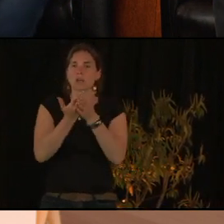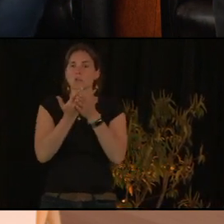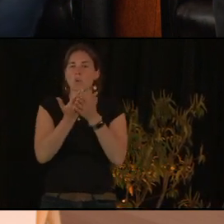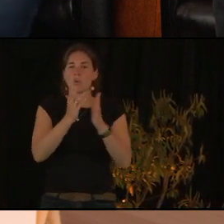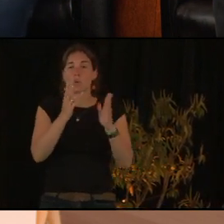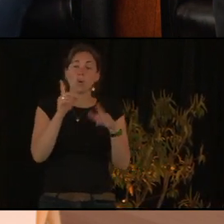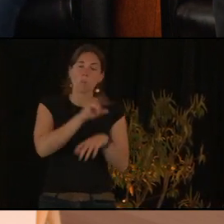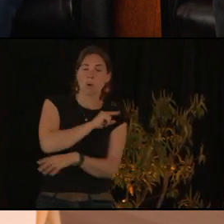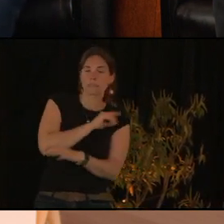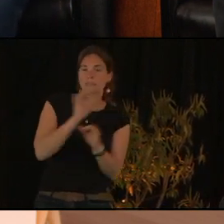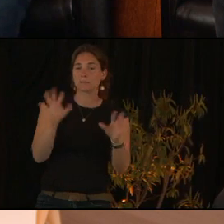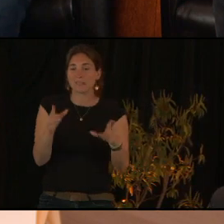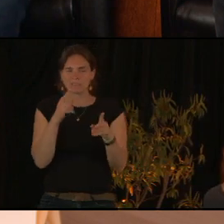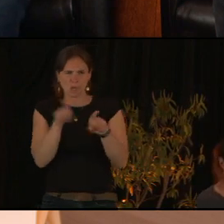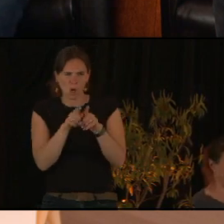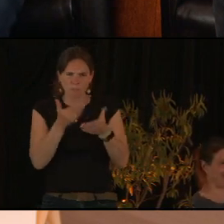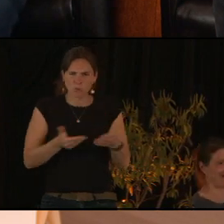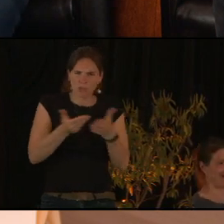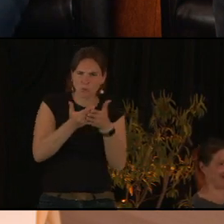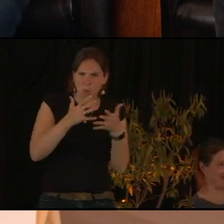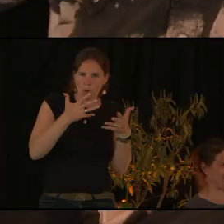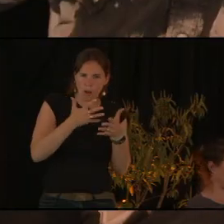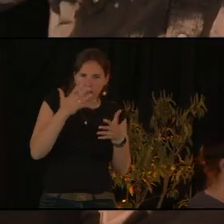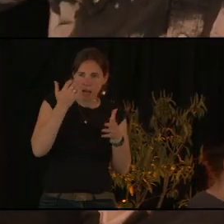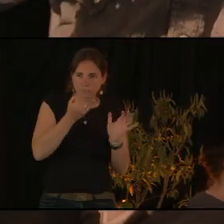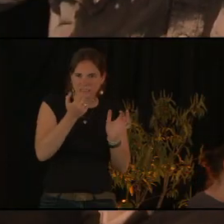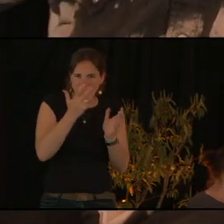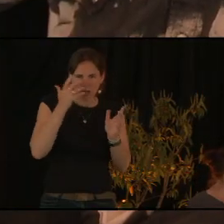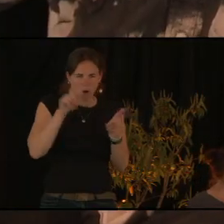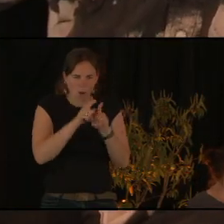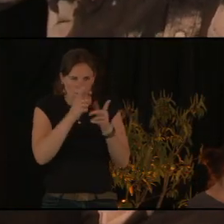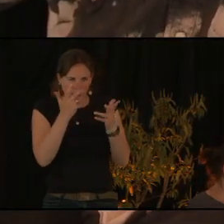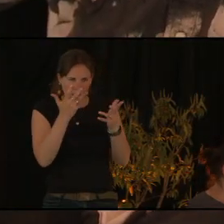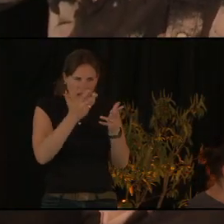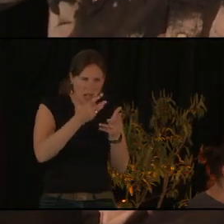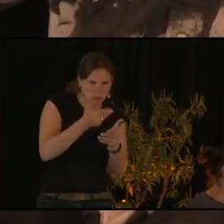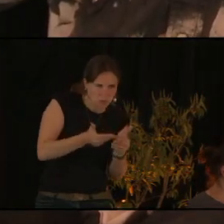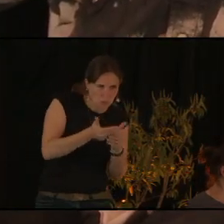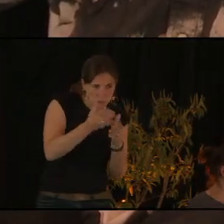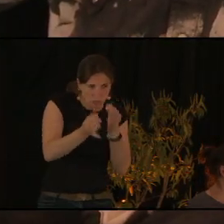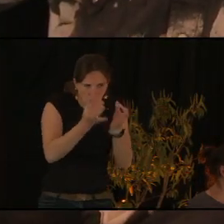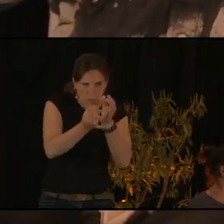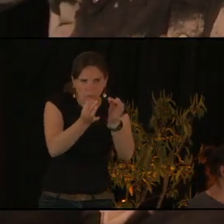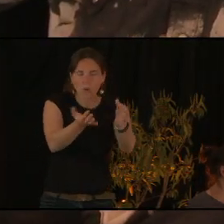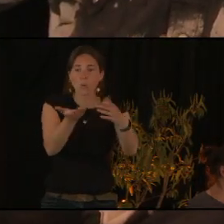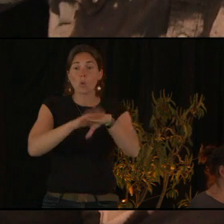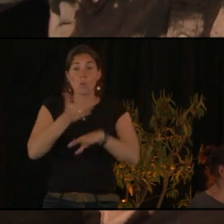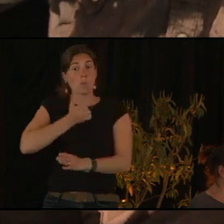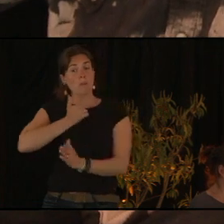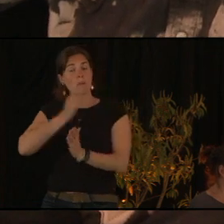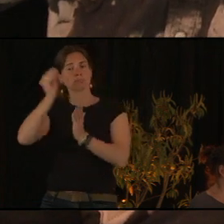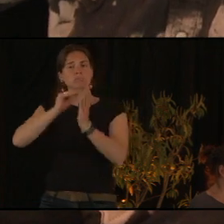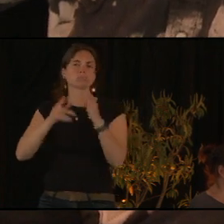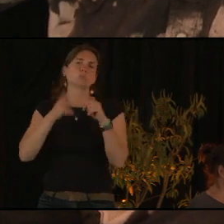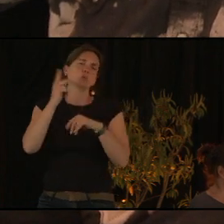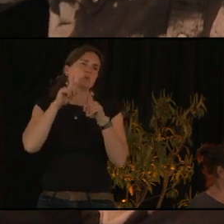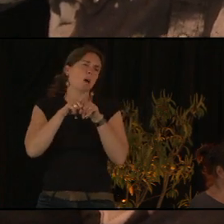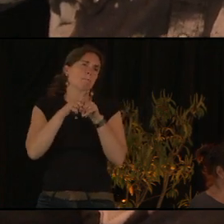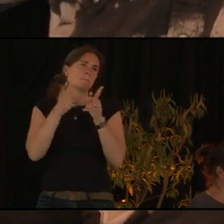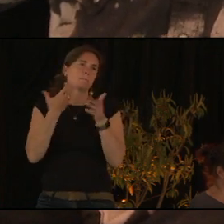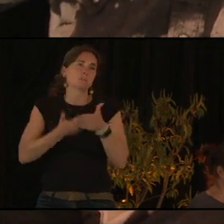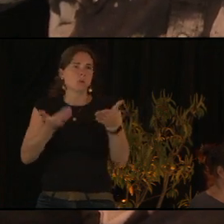transmettent pas, puis qui vont disparaître. Voilà, donc je pense qu'il y avait ça aussi derrière un petit peu. Je ne sais pas si écrit, je réponds à la question. C'est très bien ce que